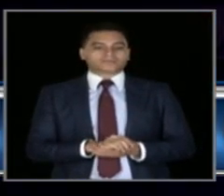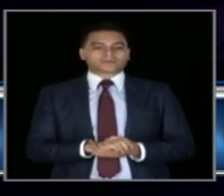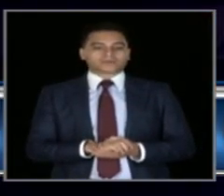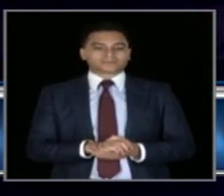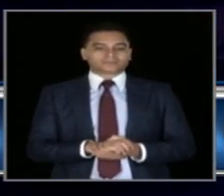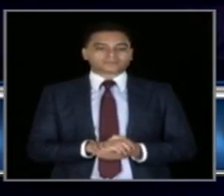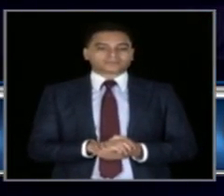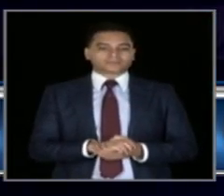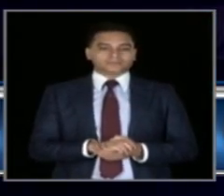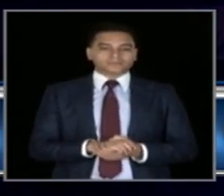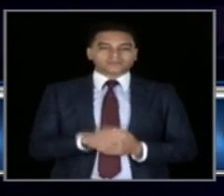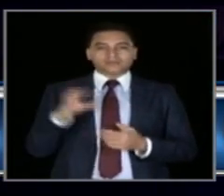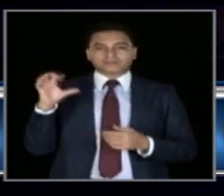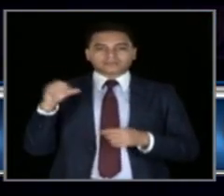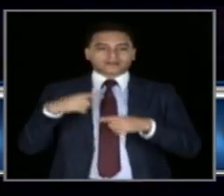نحل المسألة الآتية: